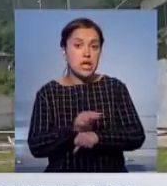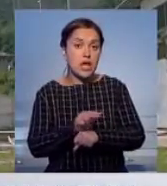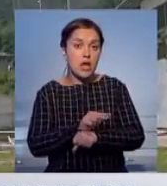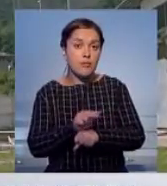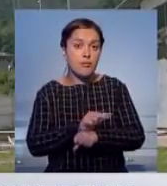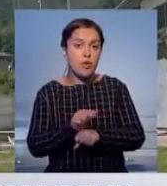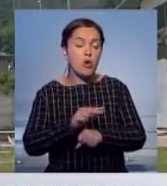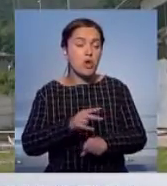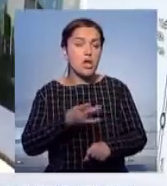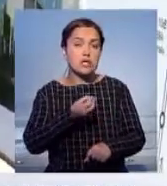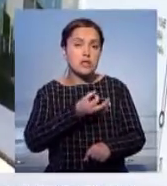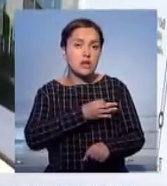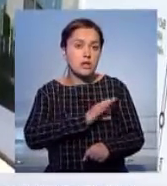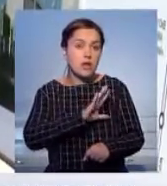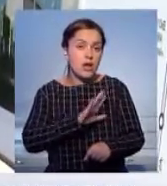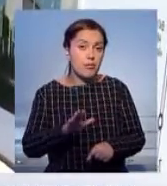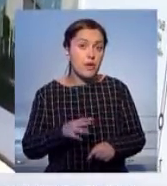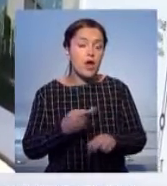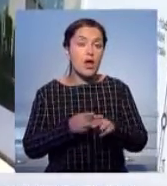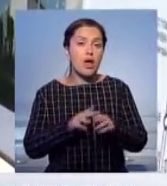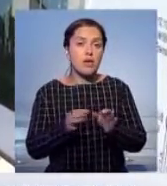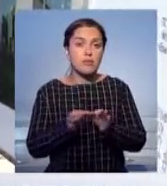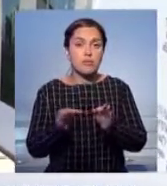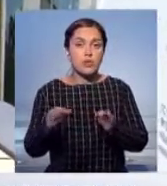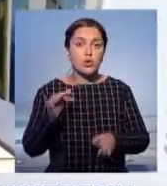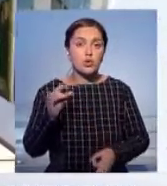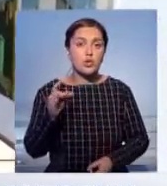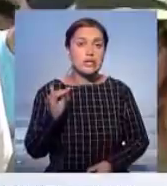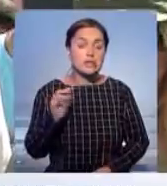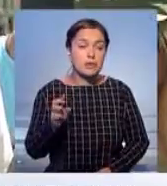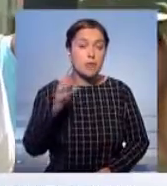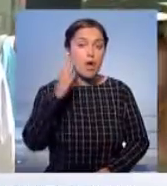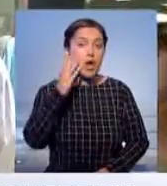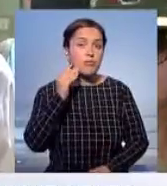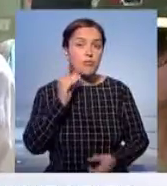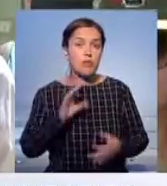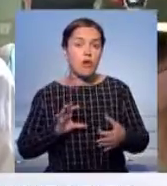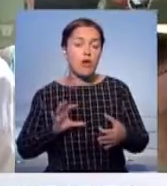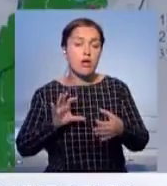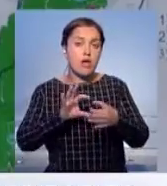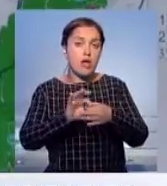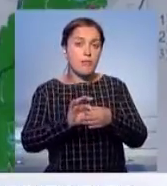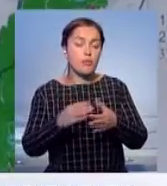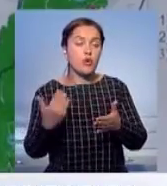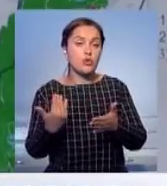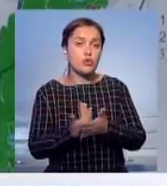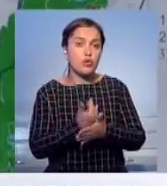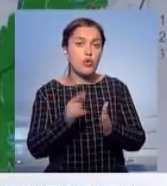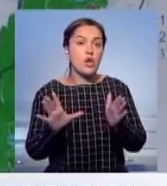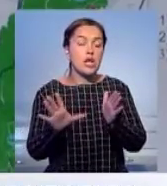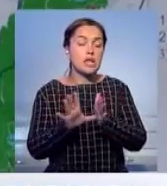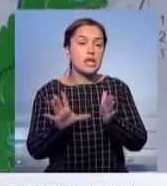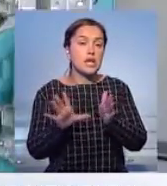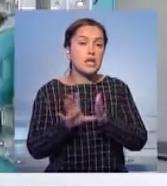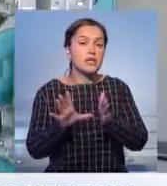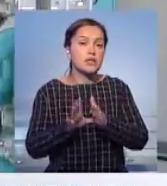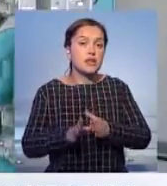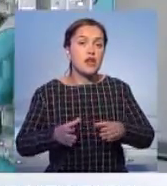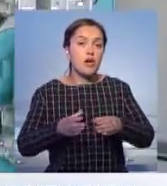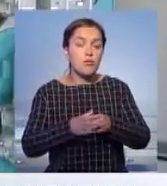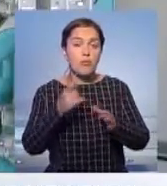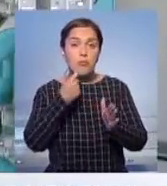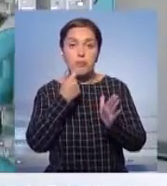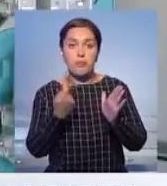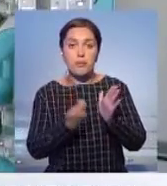даст эффекта, считают эксперты. Поэтому в Турксибском районе Алматы подключили к сети новую подстанцию, которая теперь